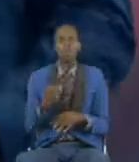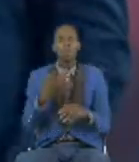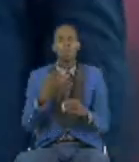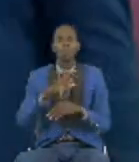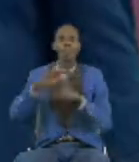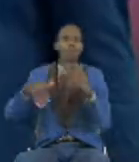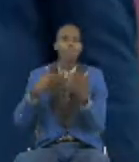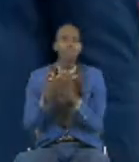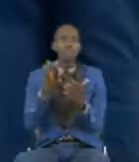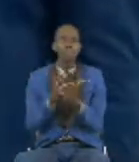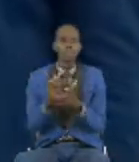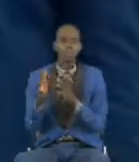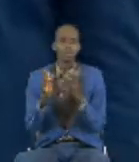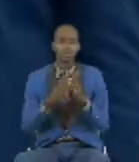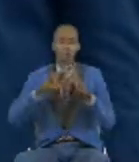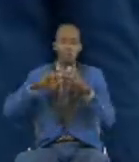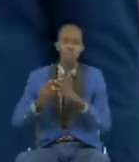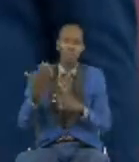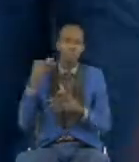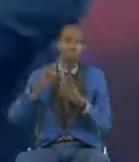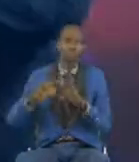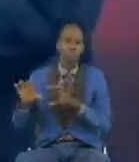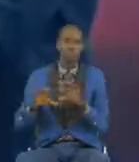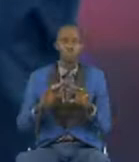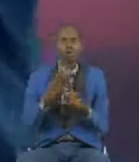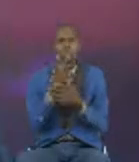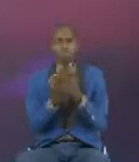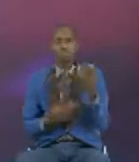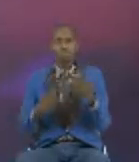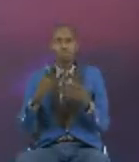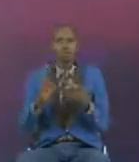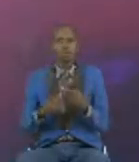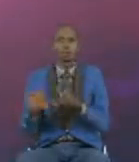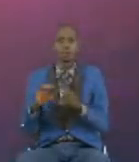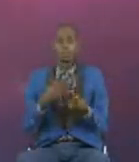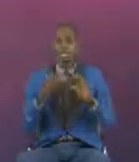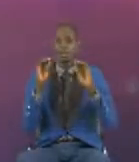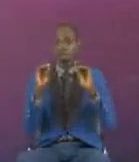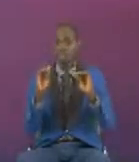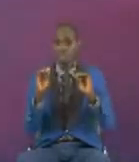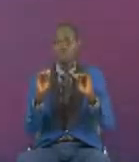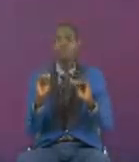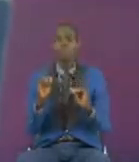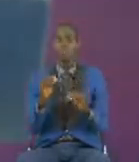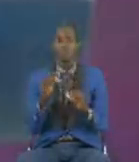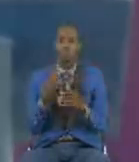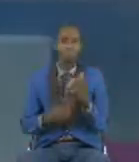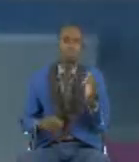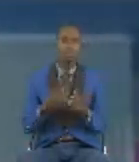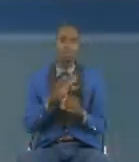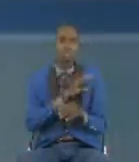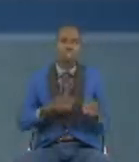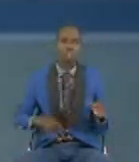faire et d'enseigner dès le commencement. Tout ce que Jésus a commencé de faire